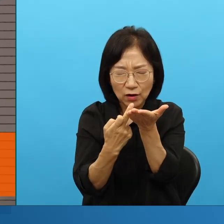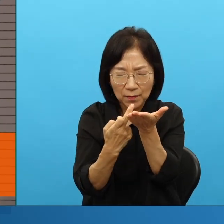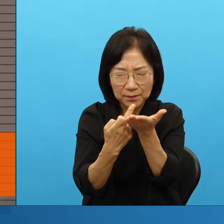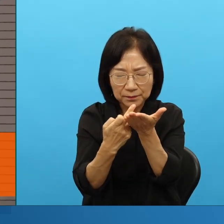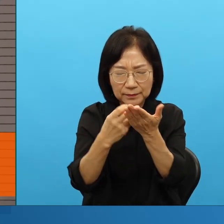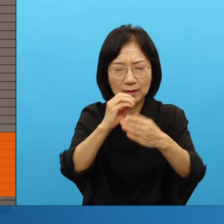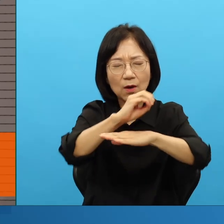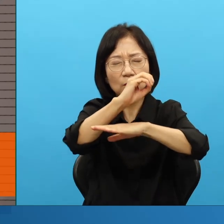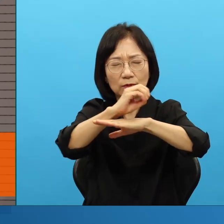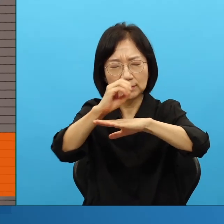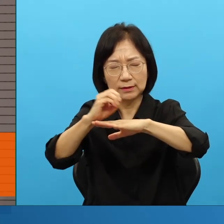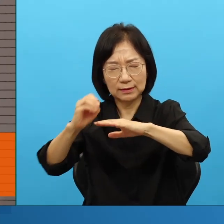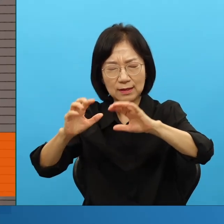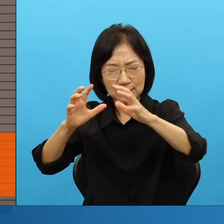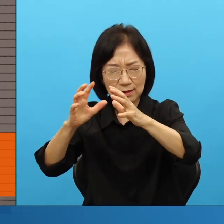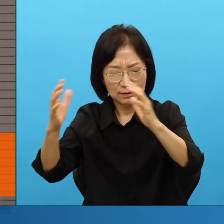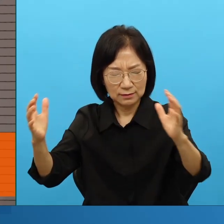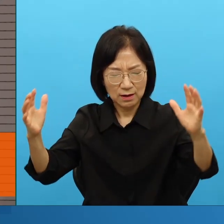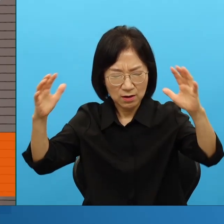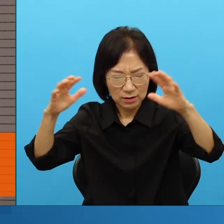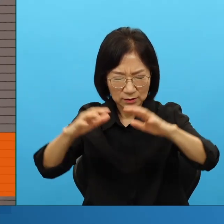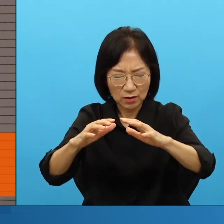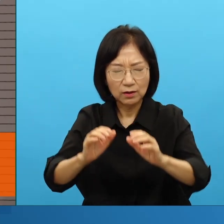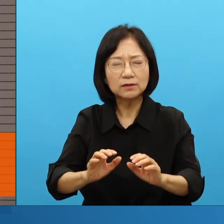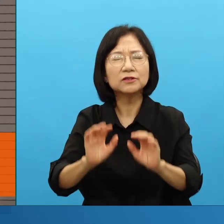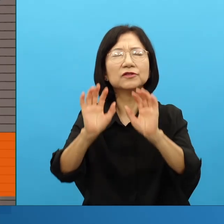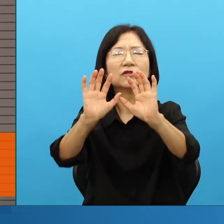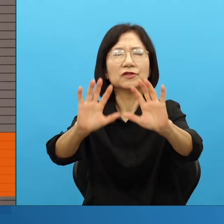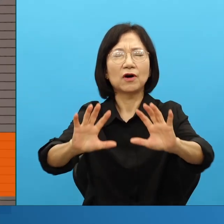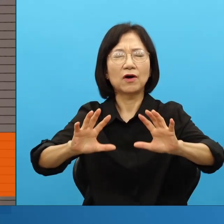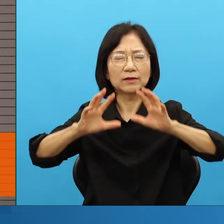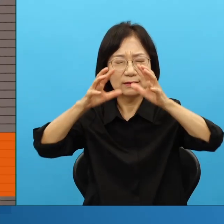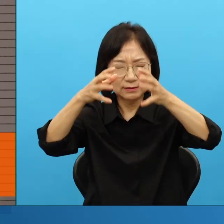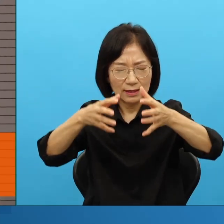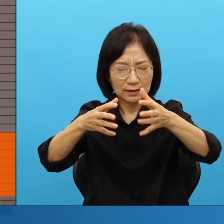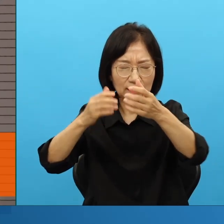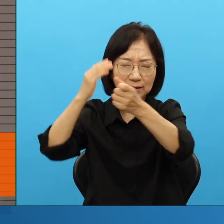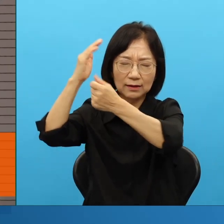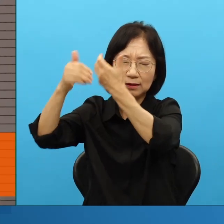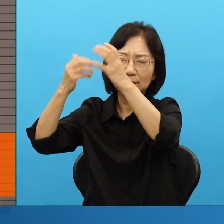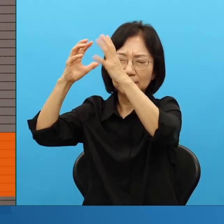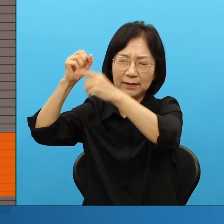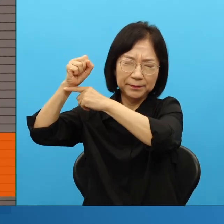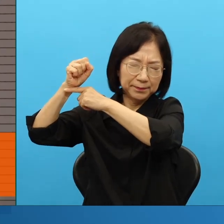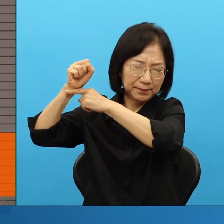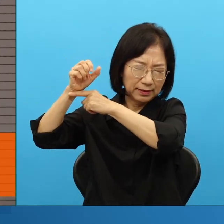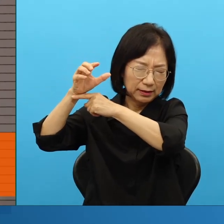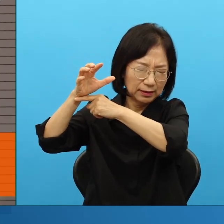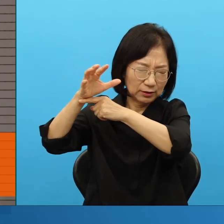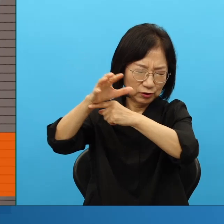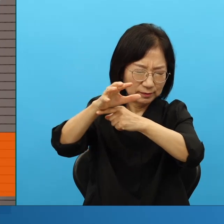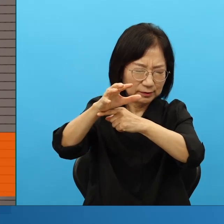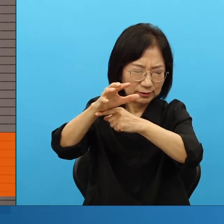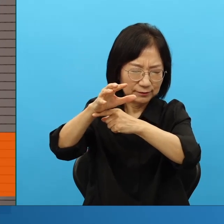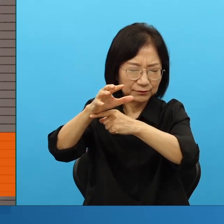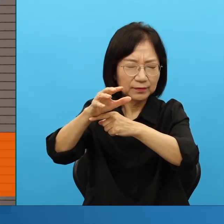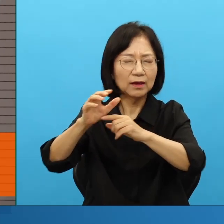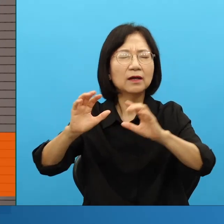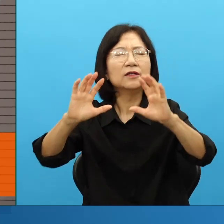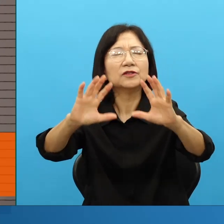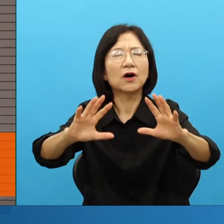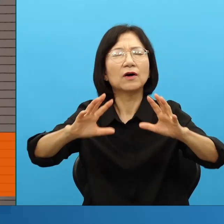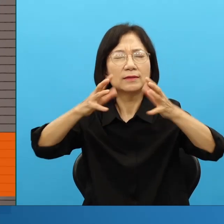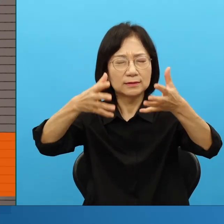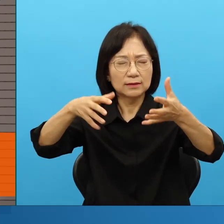237 5천 종족의 빛을 비추게 하시어 전 세계의 하나님의 나라가 임하게 하여 주옵소서. 통과 WRC 愿 바누아투